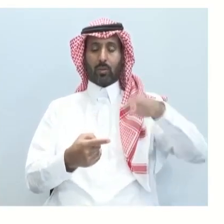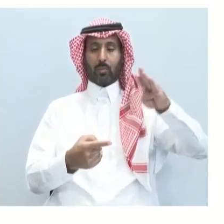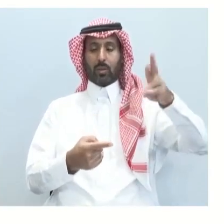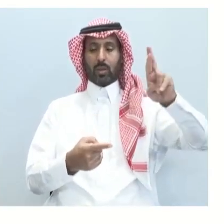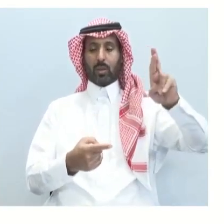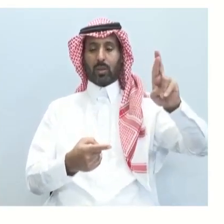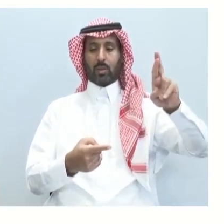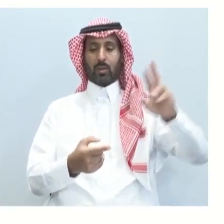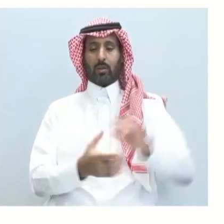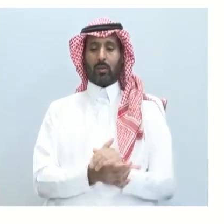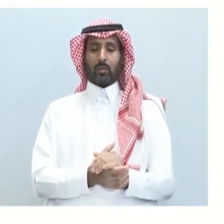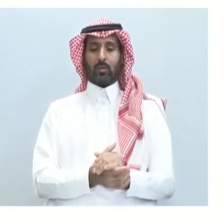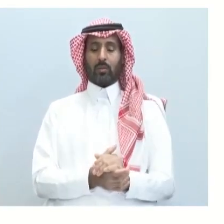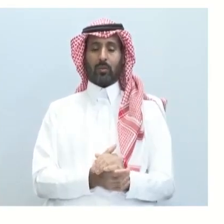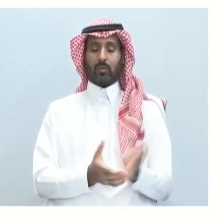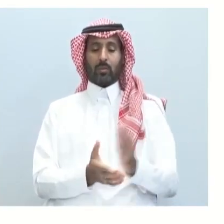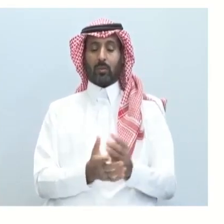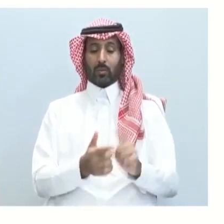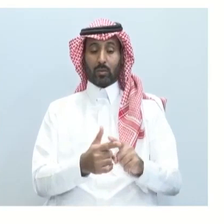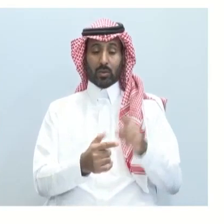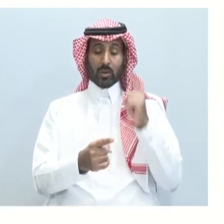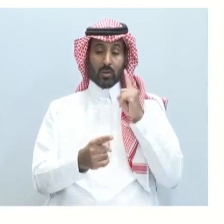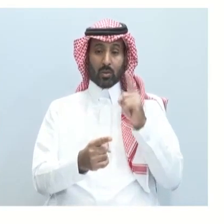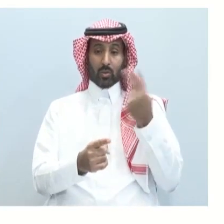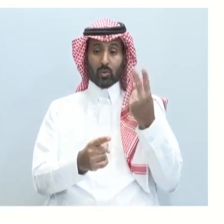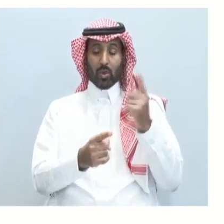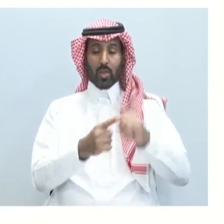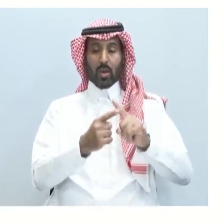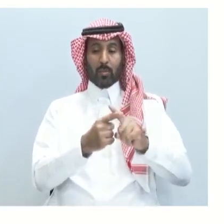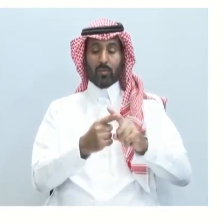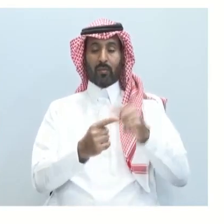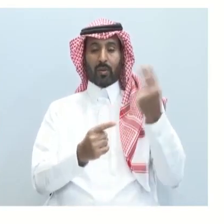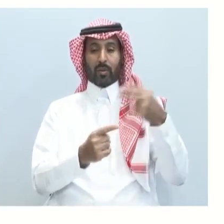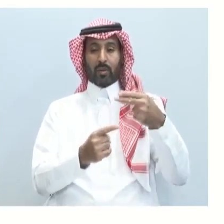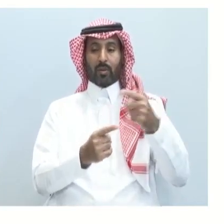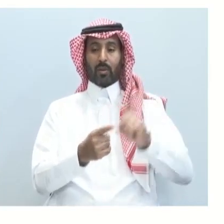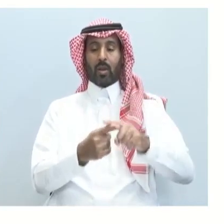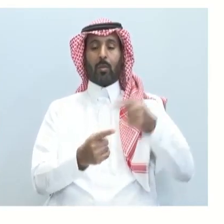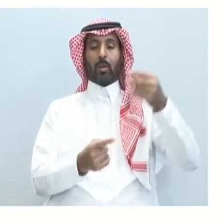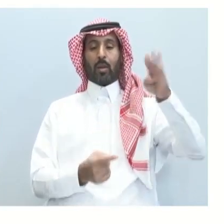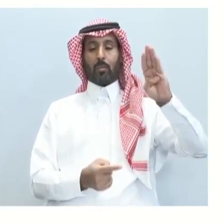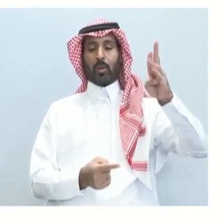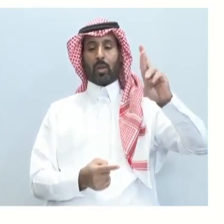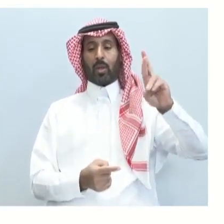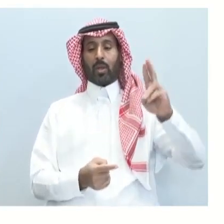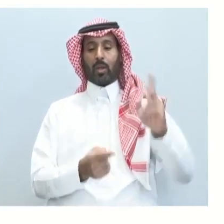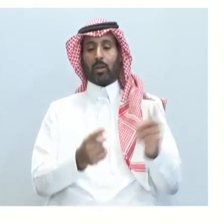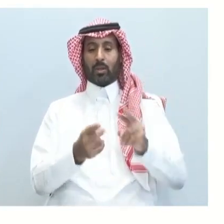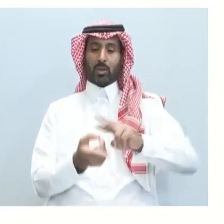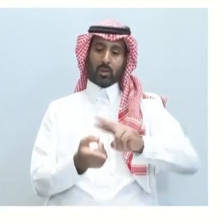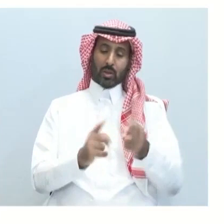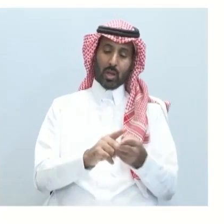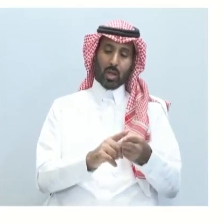2 اتش بي ار لاحظ ان التو هنا تضرب في الاتش وتضرب ايش في البي ار اذا لم ننينهم بيتحول